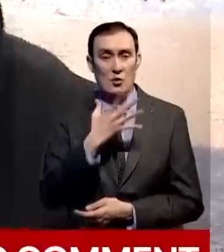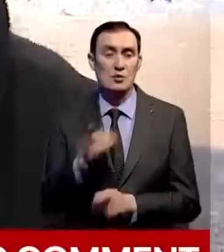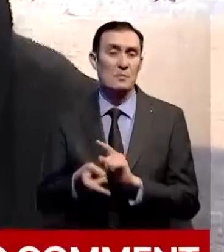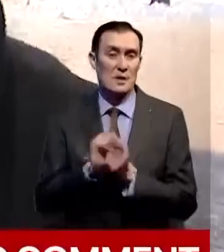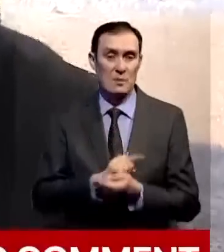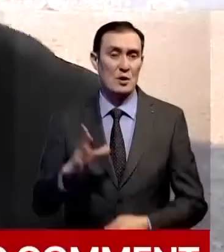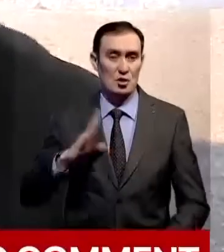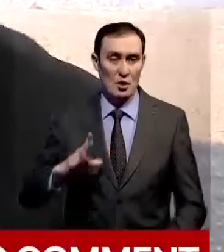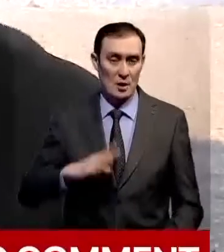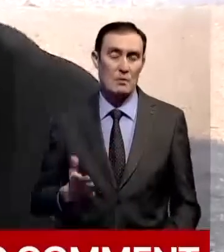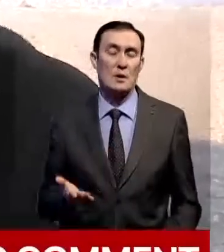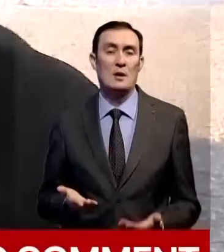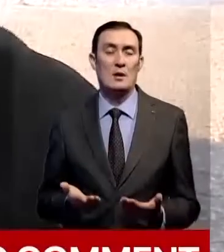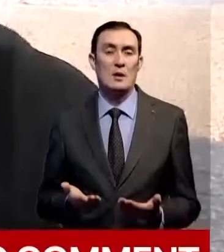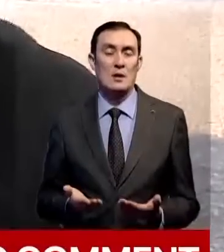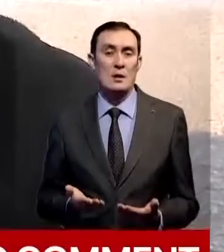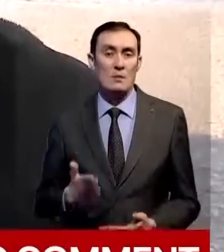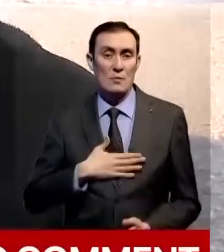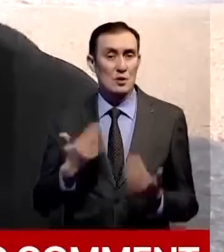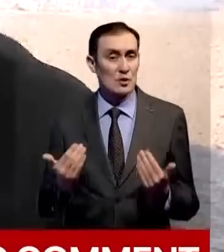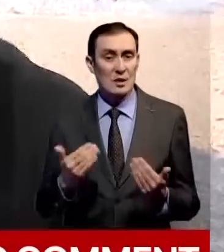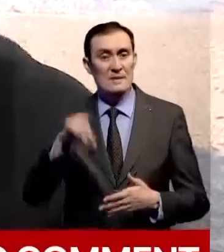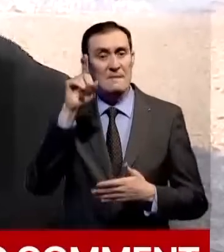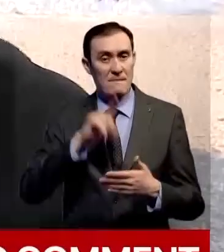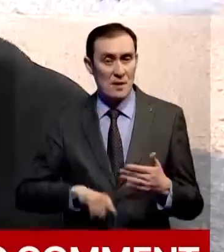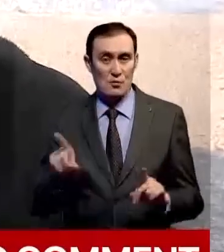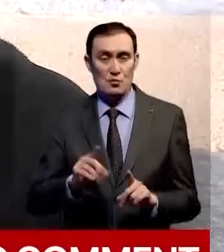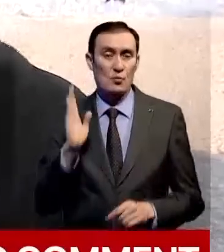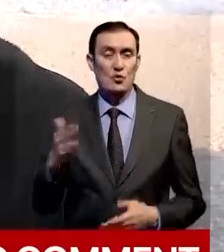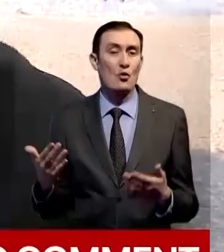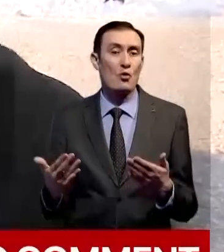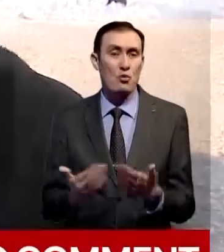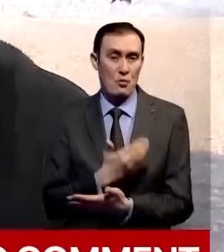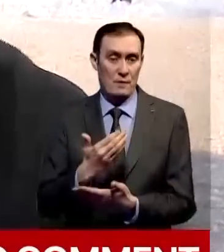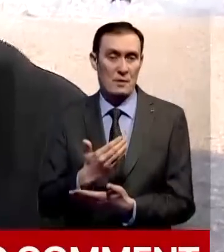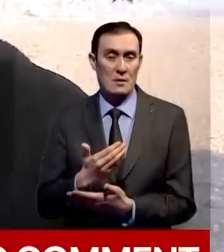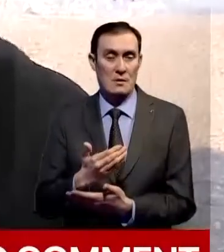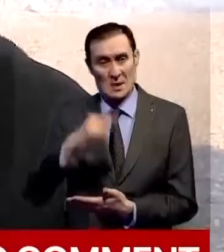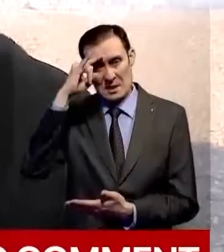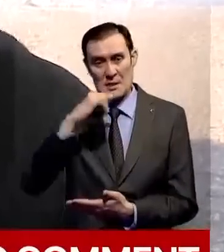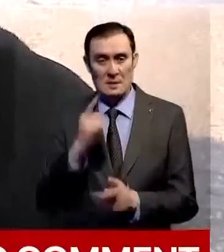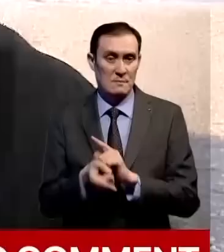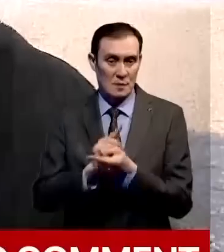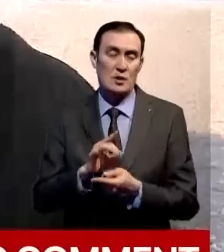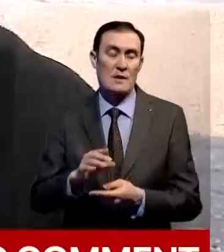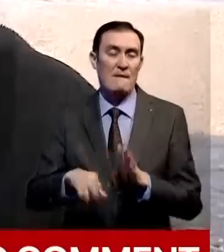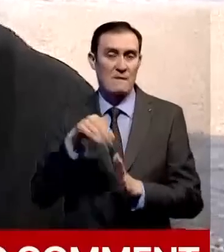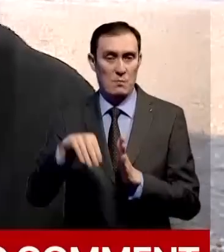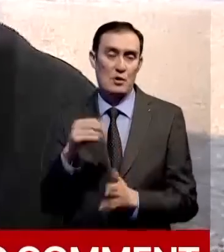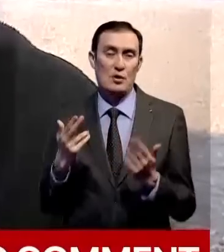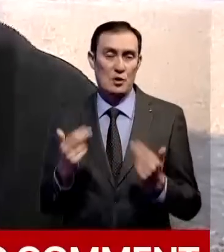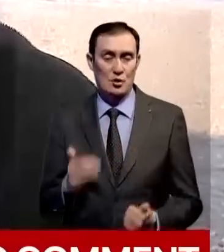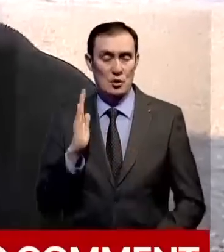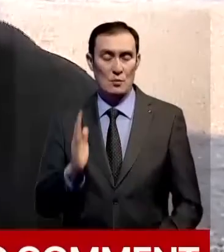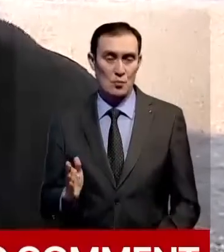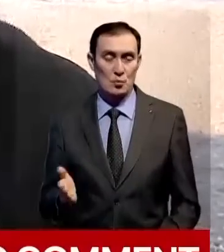перемены. Но мы сейчас верим в то, что будет новый Казахстан. И поэтому выборы, конечно,